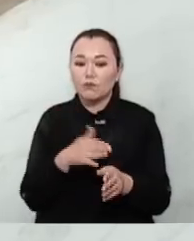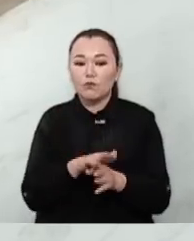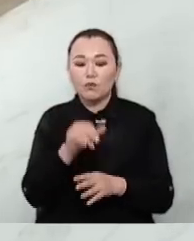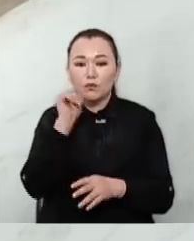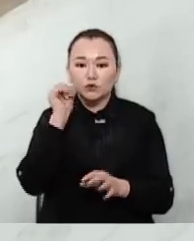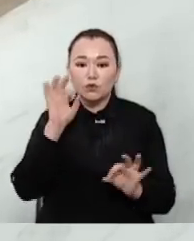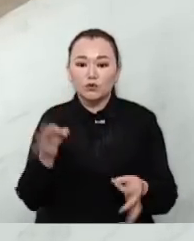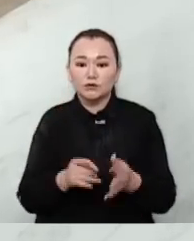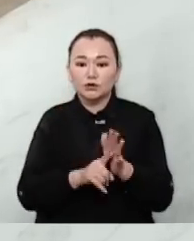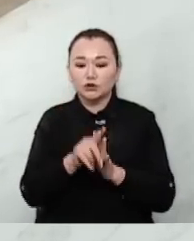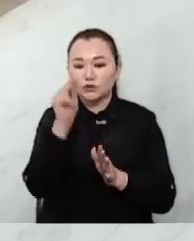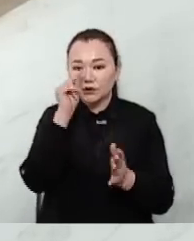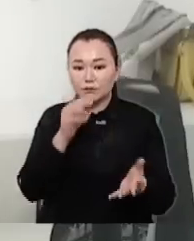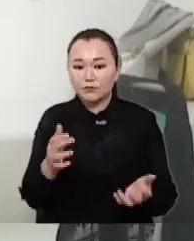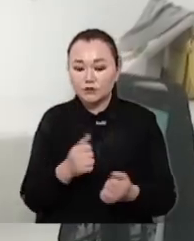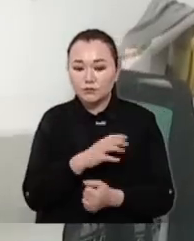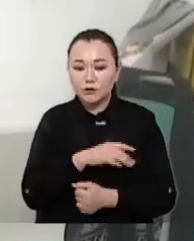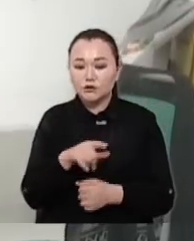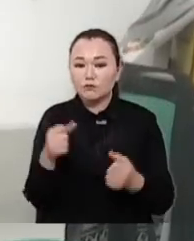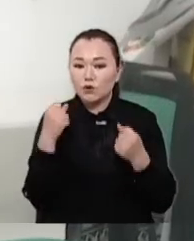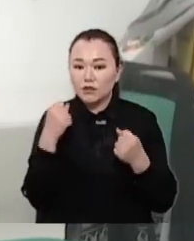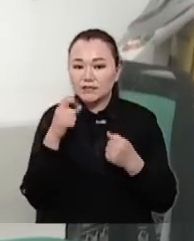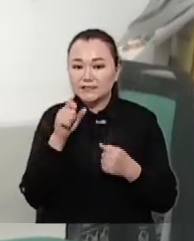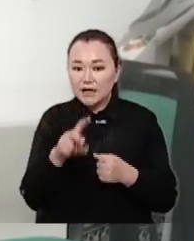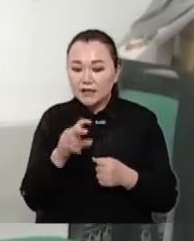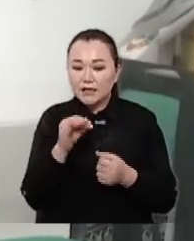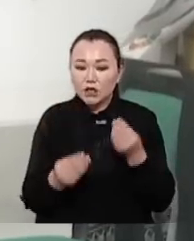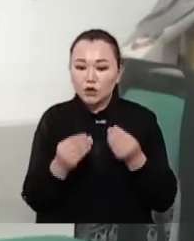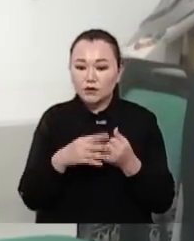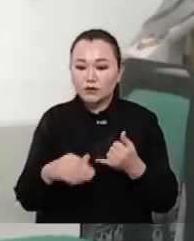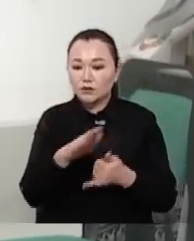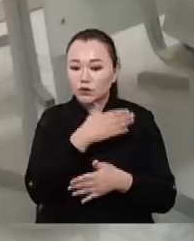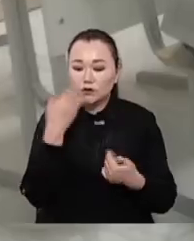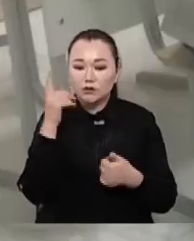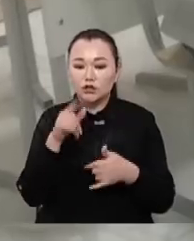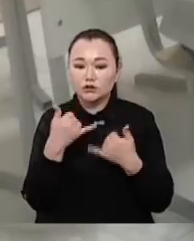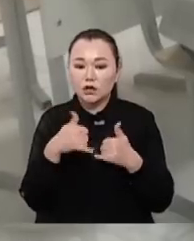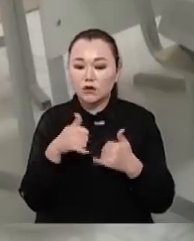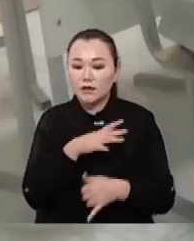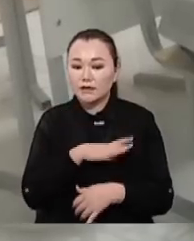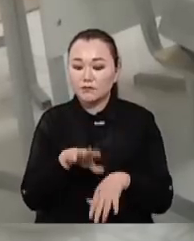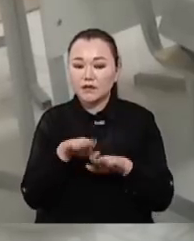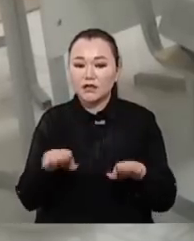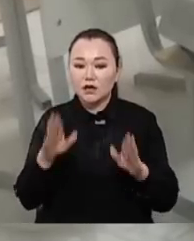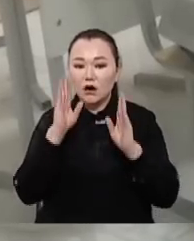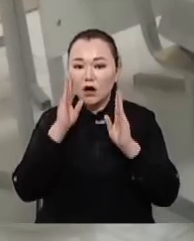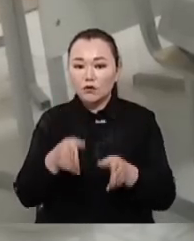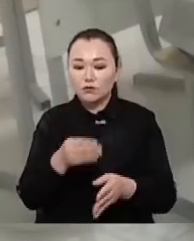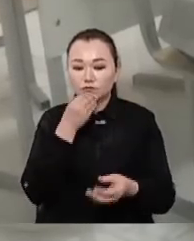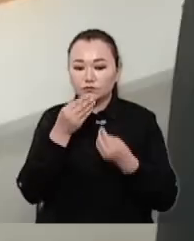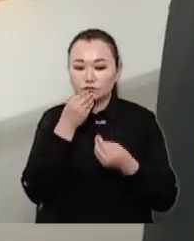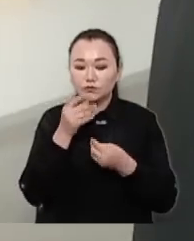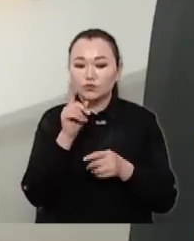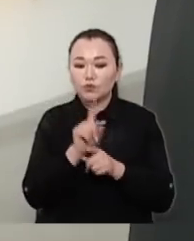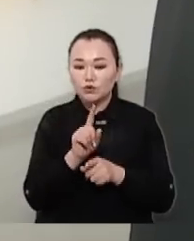күзден бастап оқушыларды қабылдаған. Алайда мұнда не спорт зал, не ойын алаңы жоқ. Тіпті бұған дейін асхана болмағандықтан оқушылар дәлізде тамақтанған. Бірақ